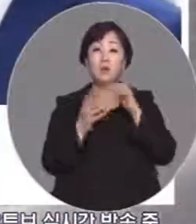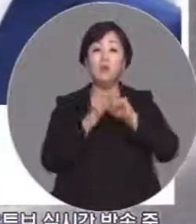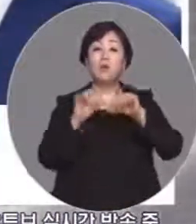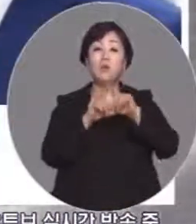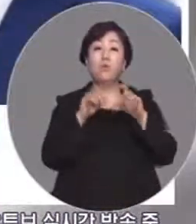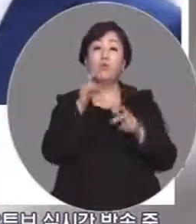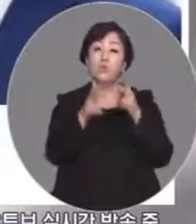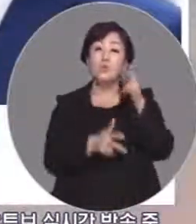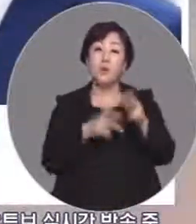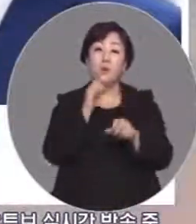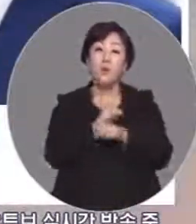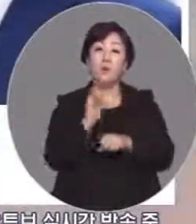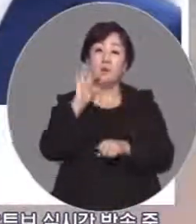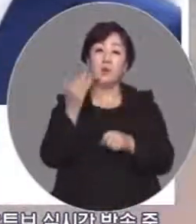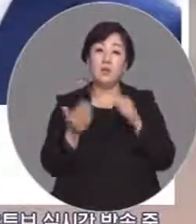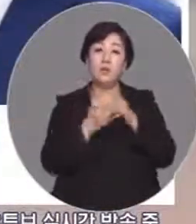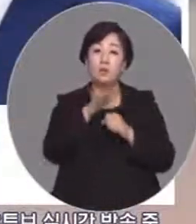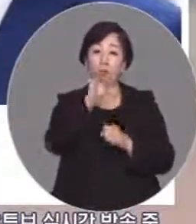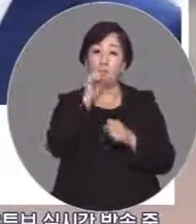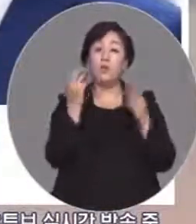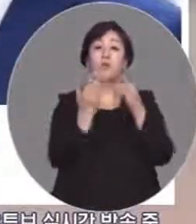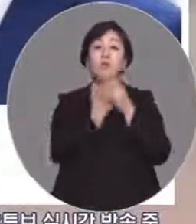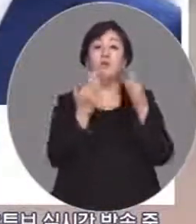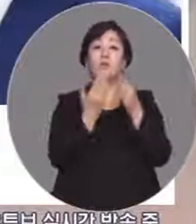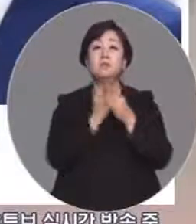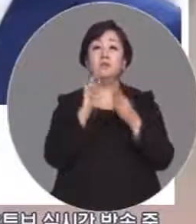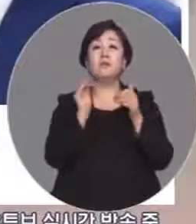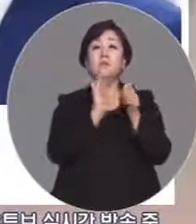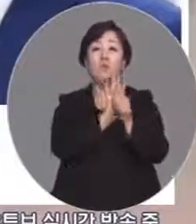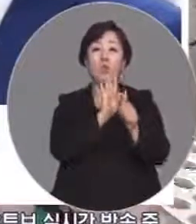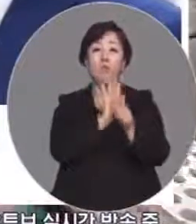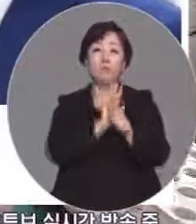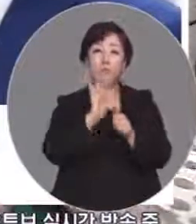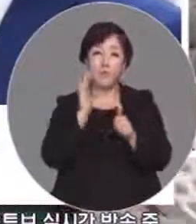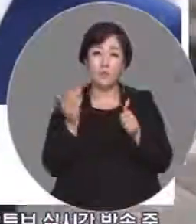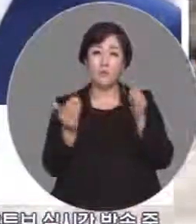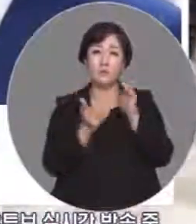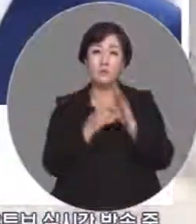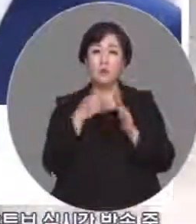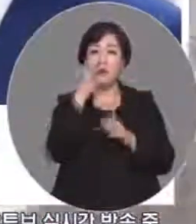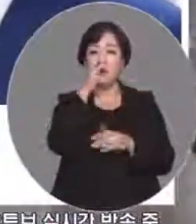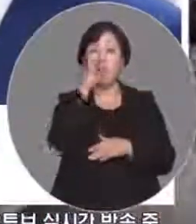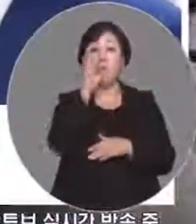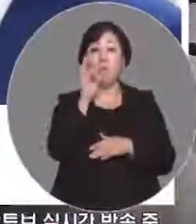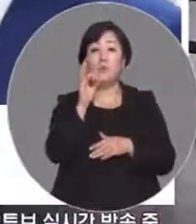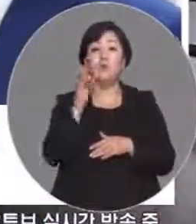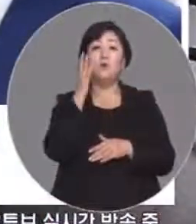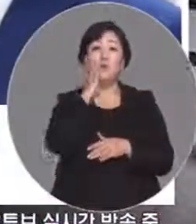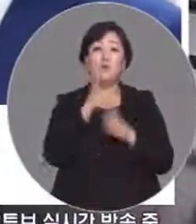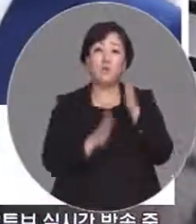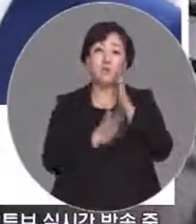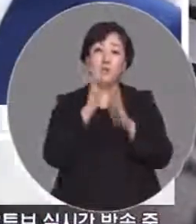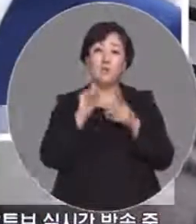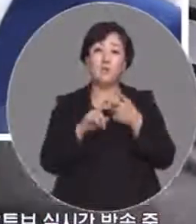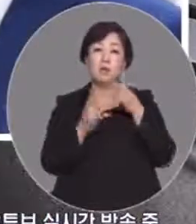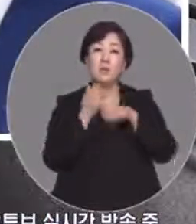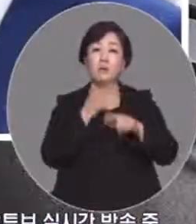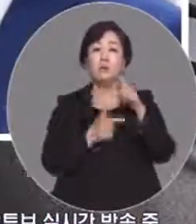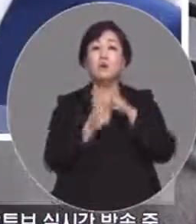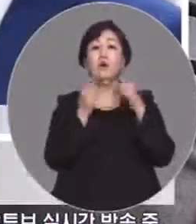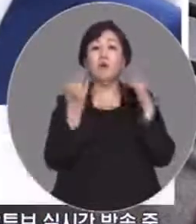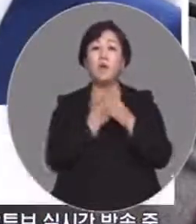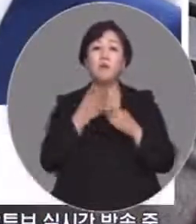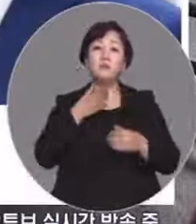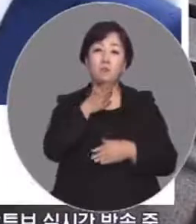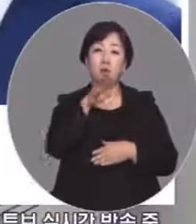하고 있지 과연 좋은 기업을 성장시키는데 도움이 되는지 체크한 사람이 사실 울산 지역에 산업이 발달한 지역